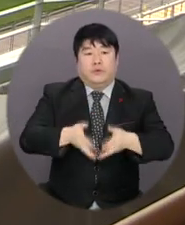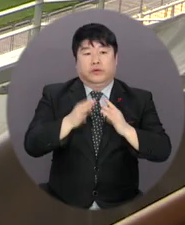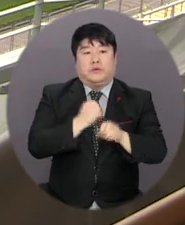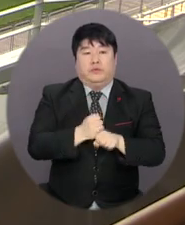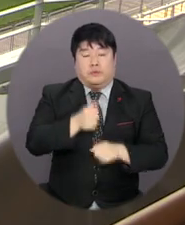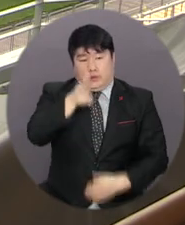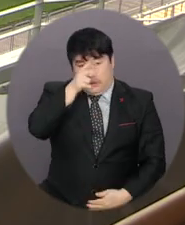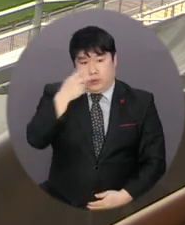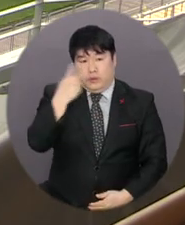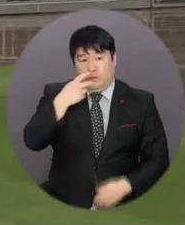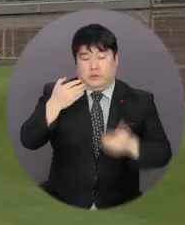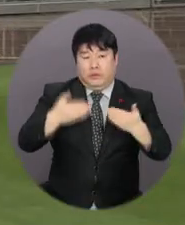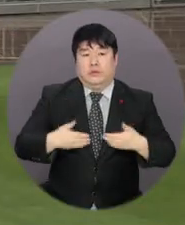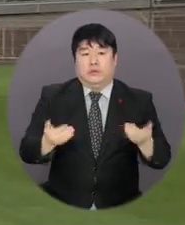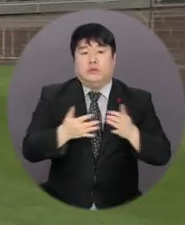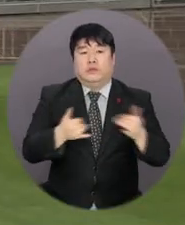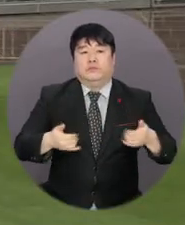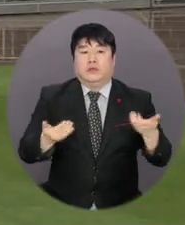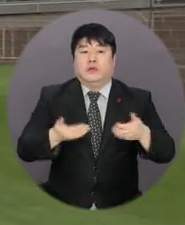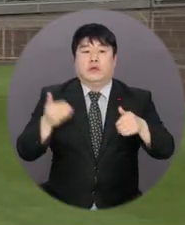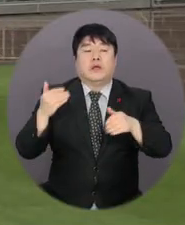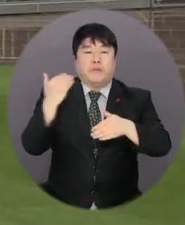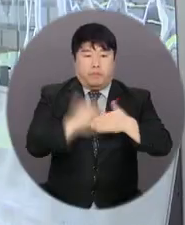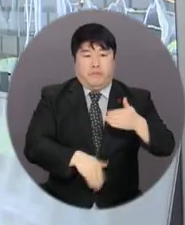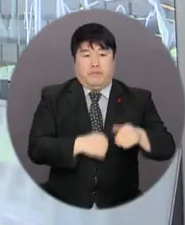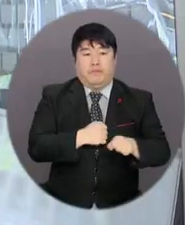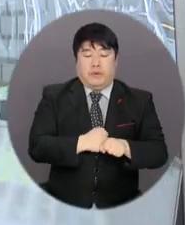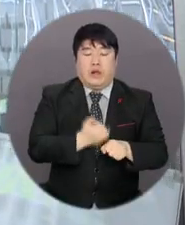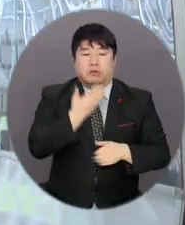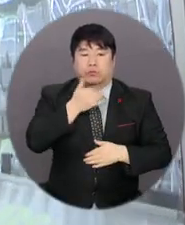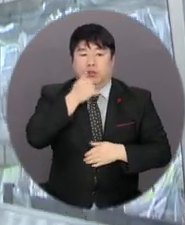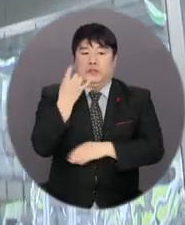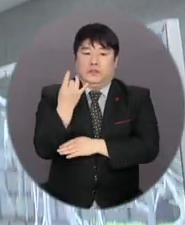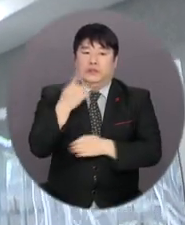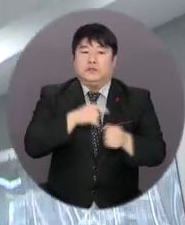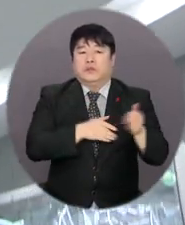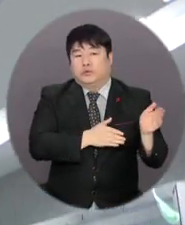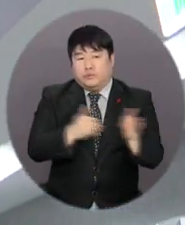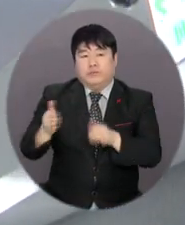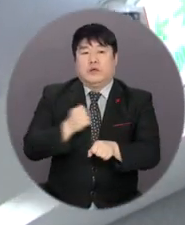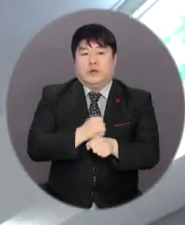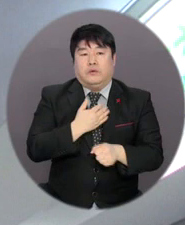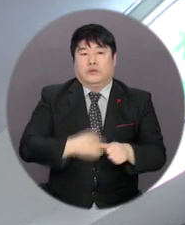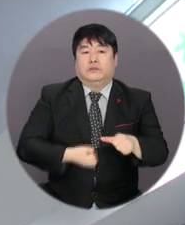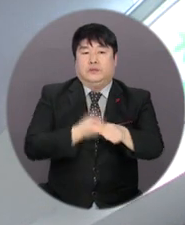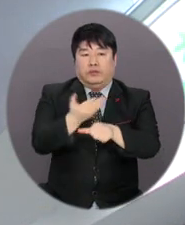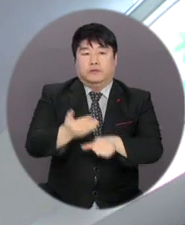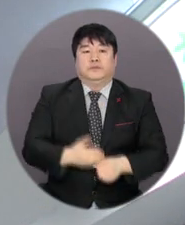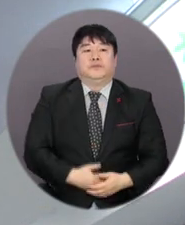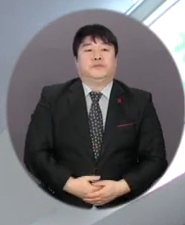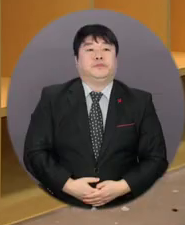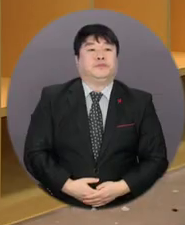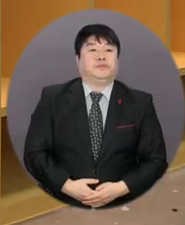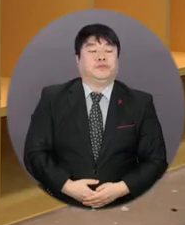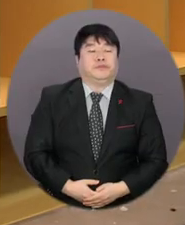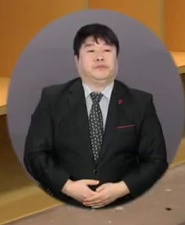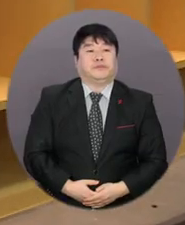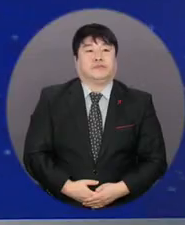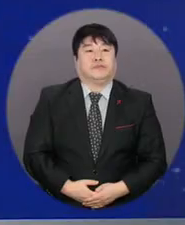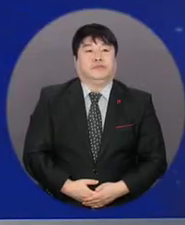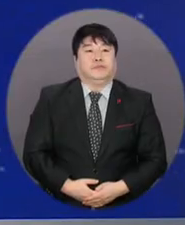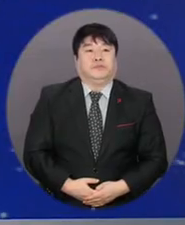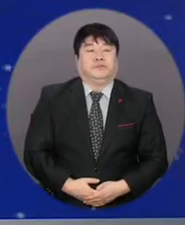있는 직원에 대한 업무 배제 등의 조치를 내릴 수 있는 근거를 마련할 것으로 알려졌습니다.